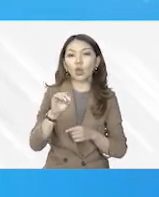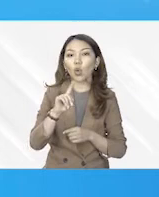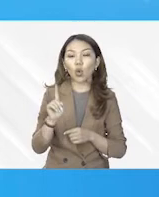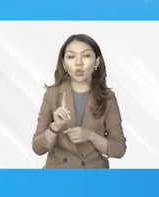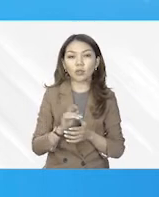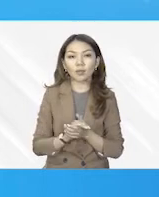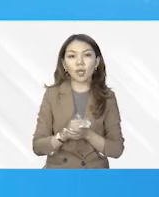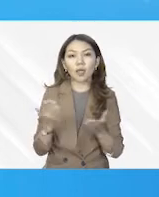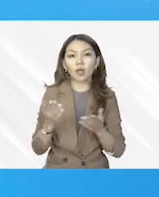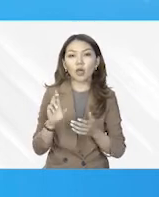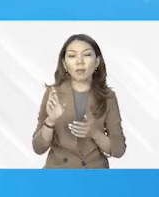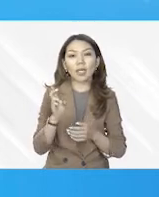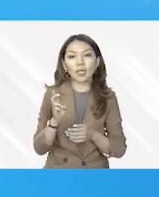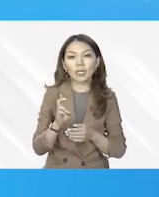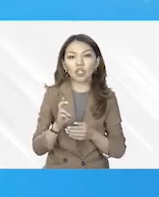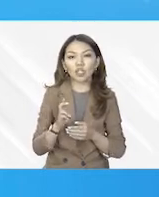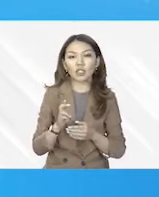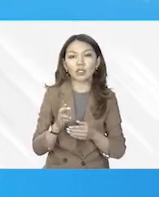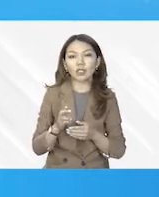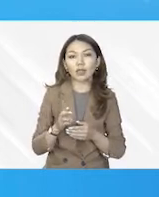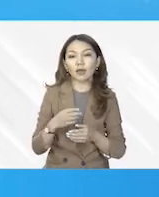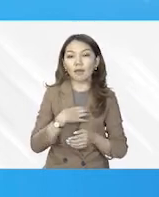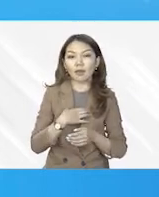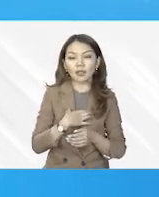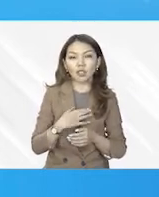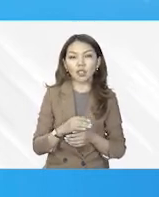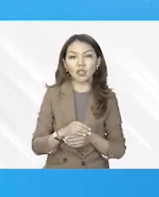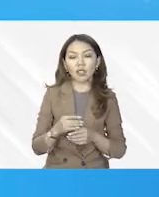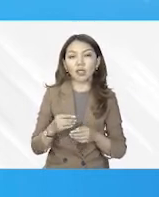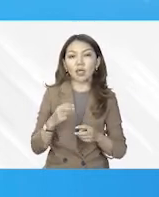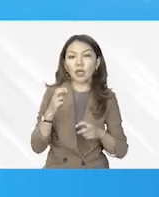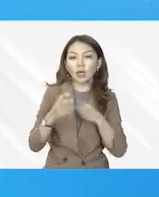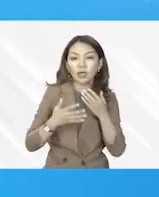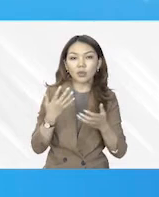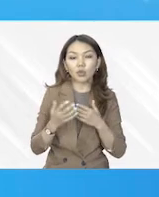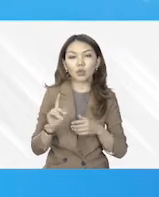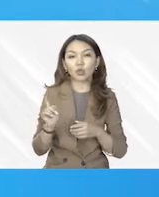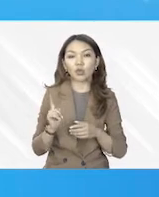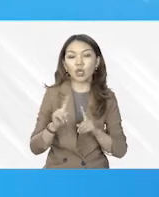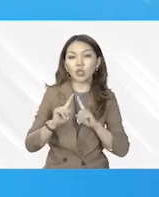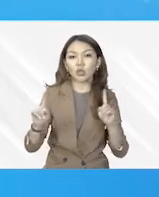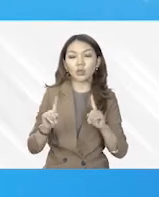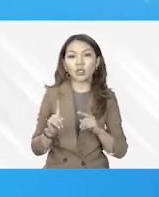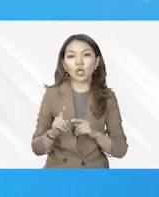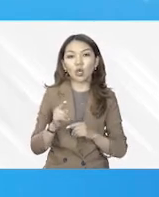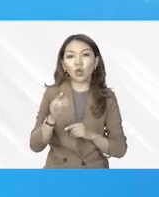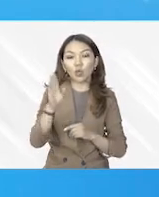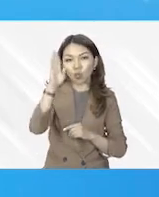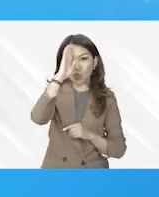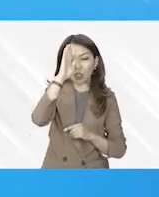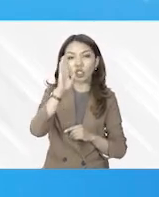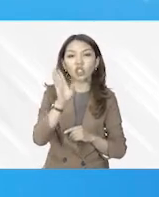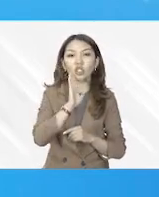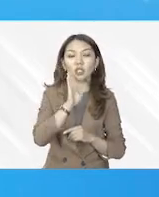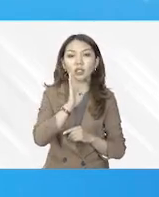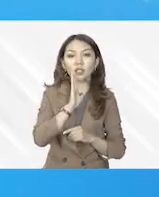его биологическое значение. Разберем, в чем особенность процессов образования мужских и